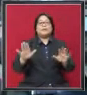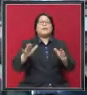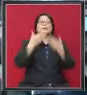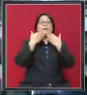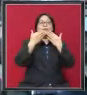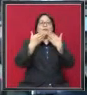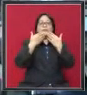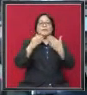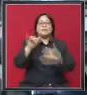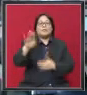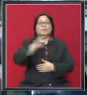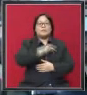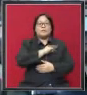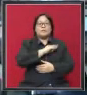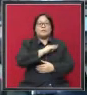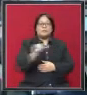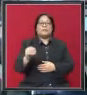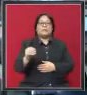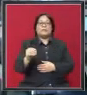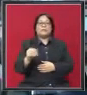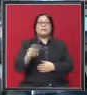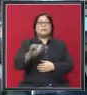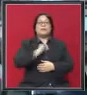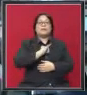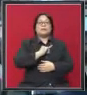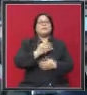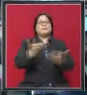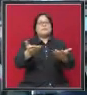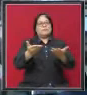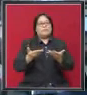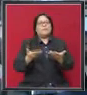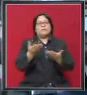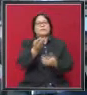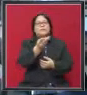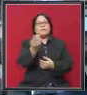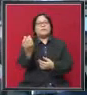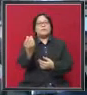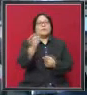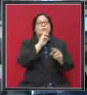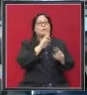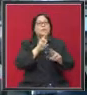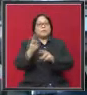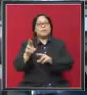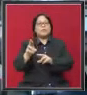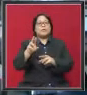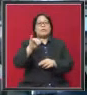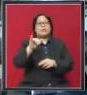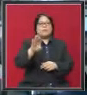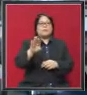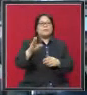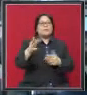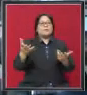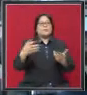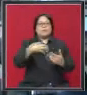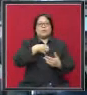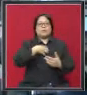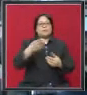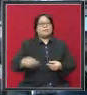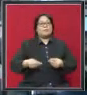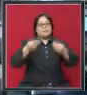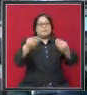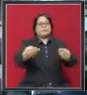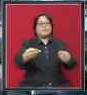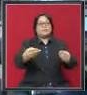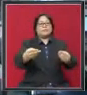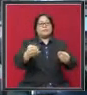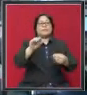Okey, terima kasih Yang Berhormat Menteri, dan saya mengalu-alukan beberapa respon Yang Berhormat terhadap komen yang telah